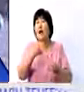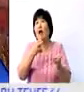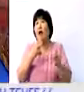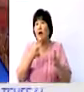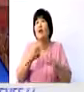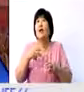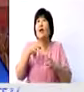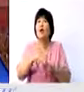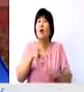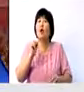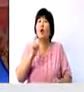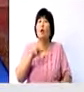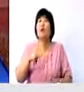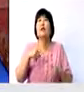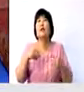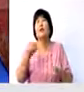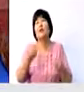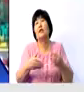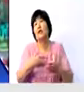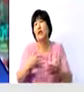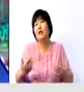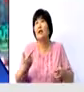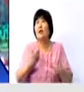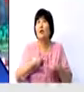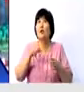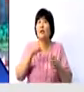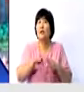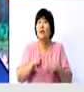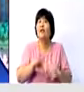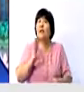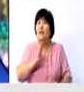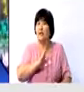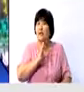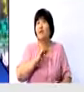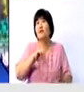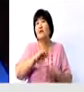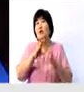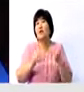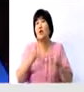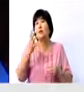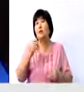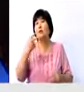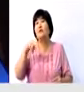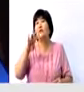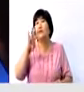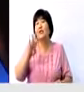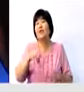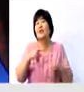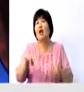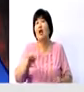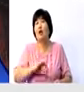скачки, кокпар и другие игры намадов. Среди участников заявлены и женщины. Всего разыгрывается 594 комплекта